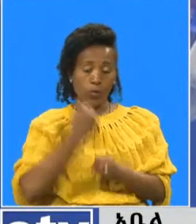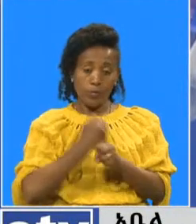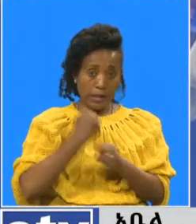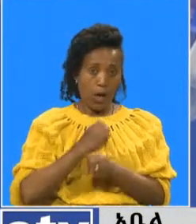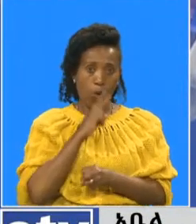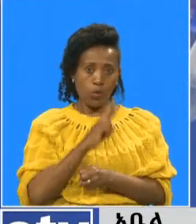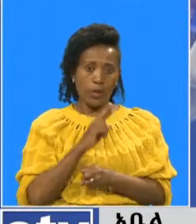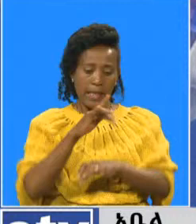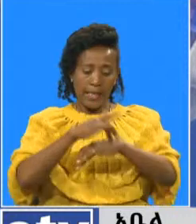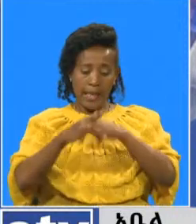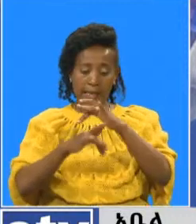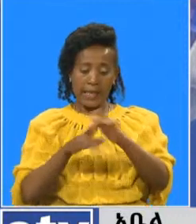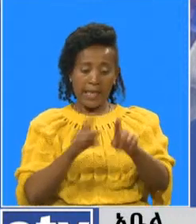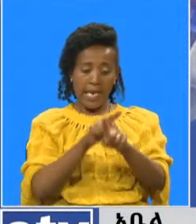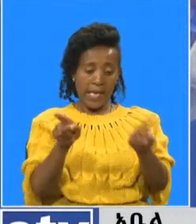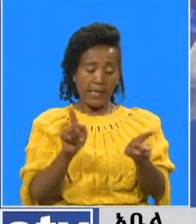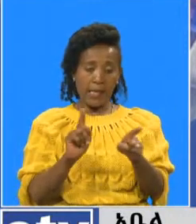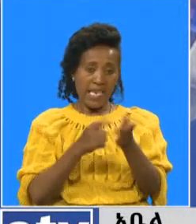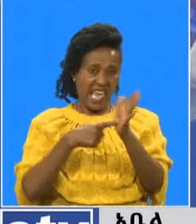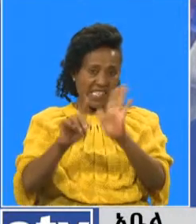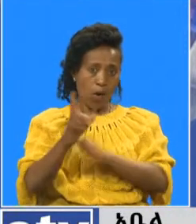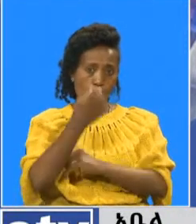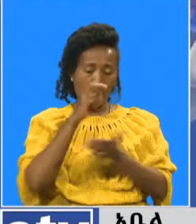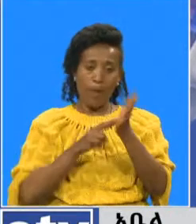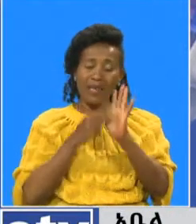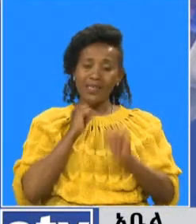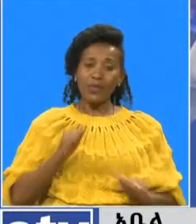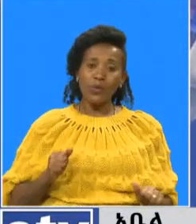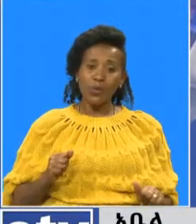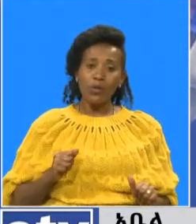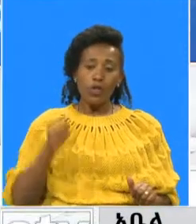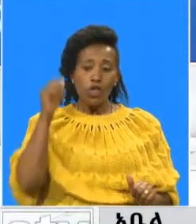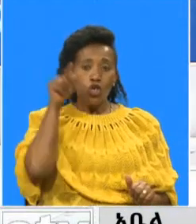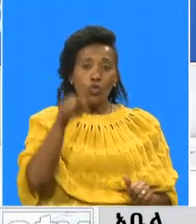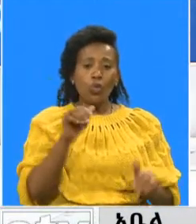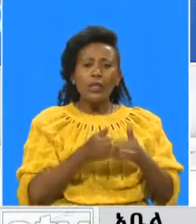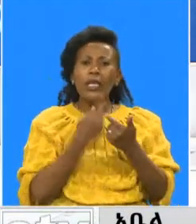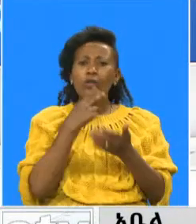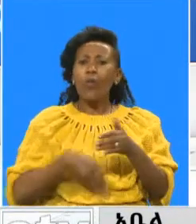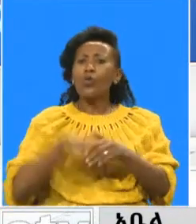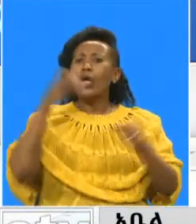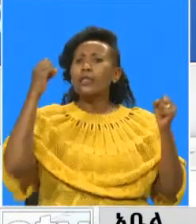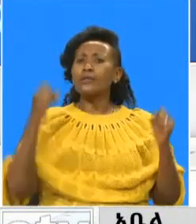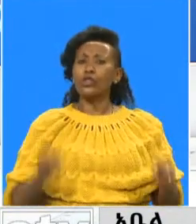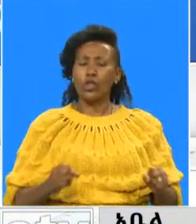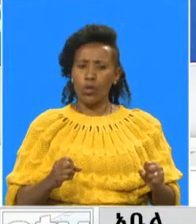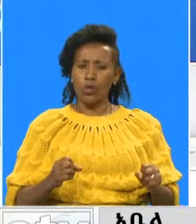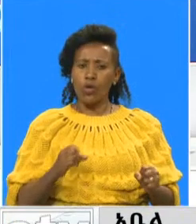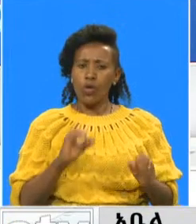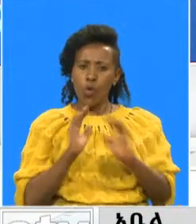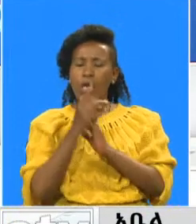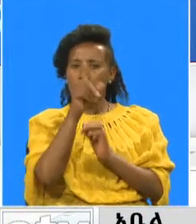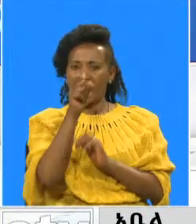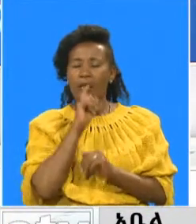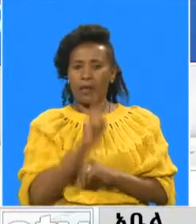ስራውንም ከንክኪ ነፃ የሆነ ማለት ነው። እሱ አሁን እንዴት ነው መውጣት የሚችለው ሚሊዮን ለመጠየቅ ነው